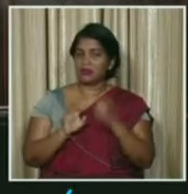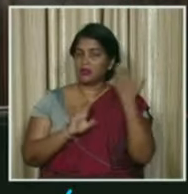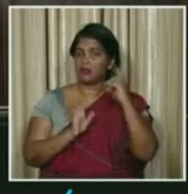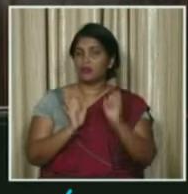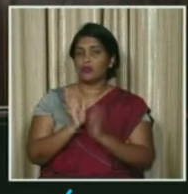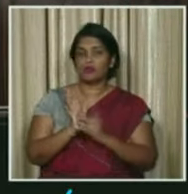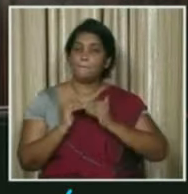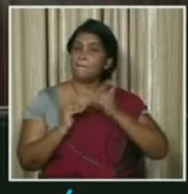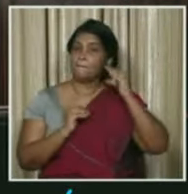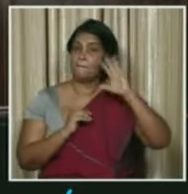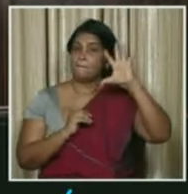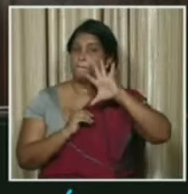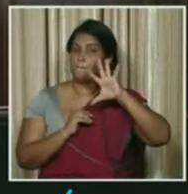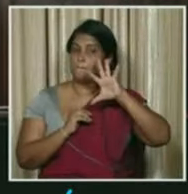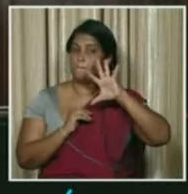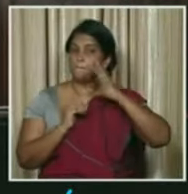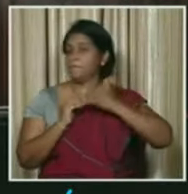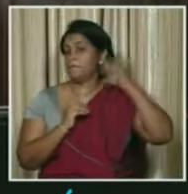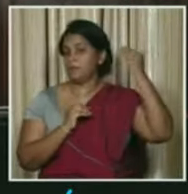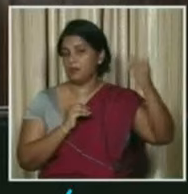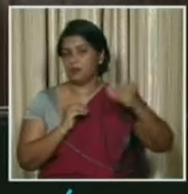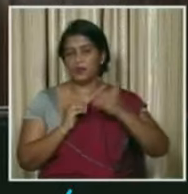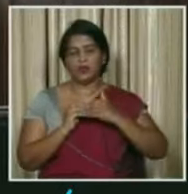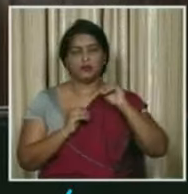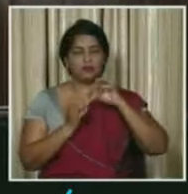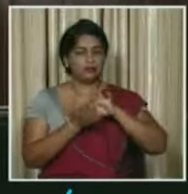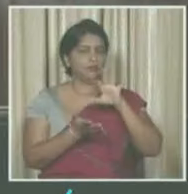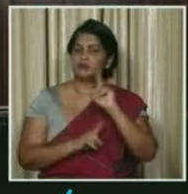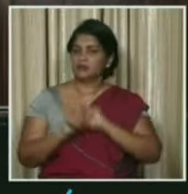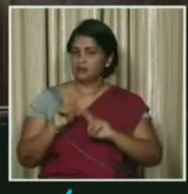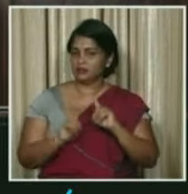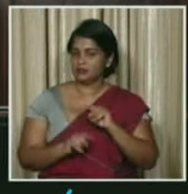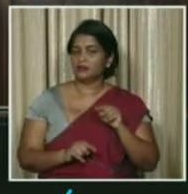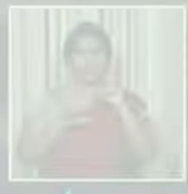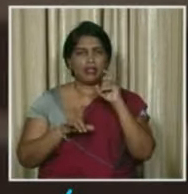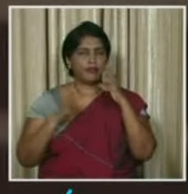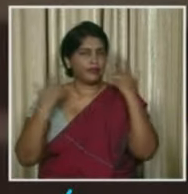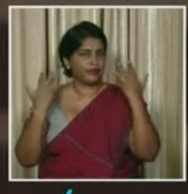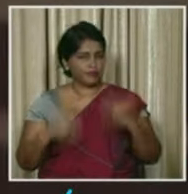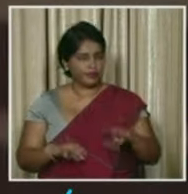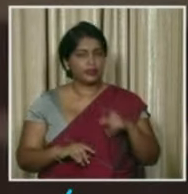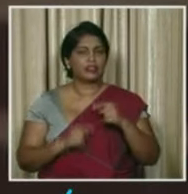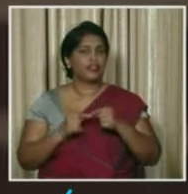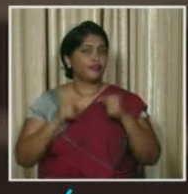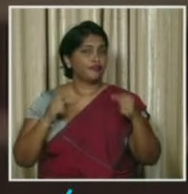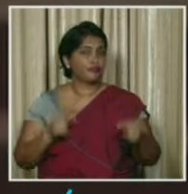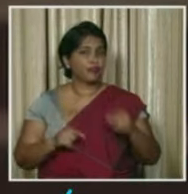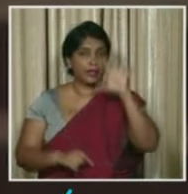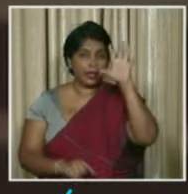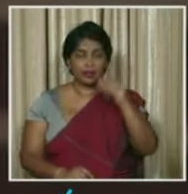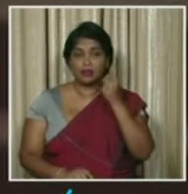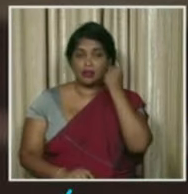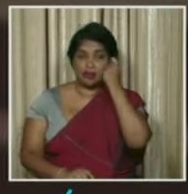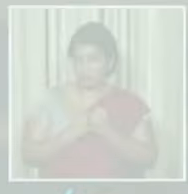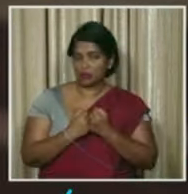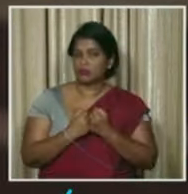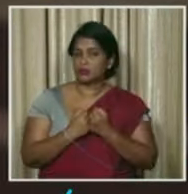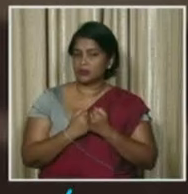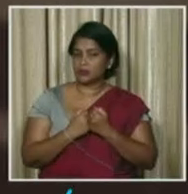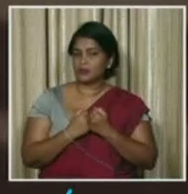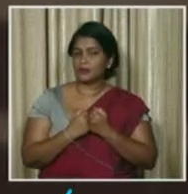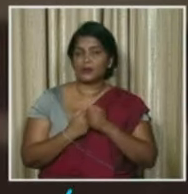සභාව එකඟතාවයේ මත පස්සෙන්දට ඉදිරිපත් කරන්න තීන්දුවක් අරගෙන සභාවට දැනුම් දීලා තිනවා විපක්ෂෙන් කියන යෝජනාවට කල් අවශ්‍ය